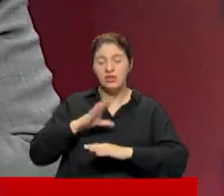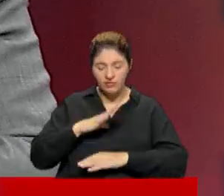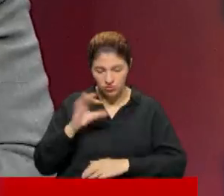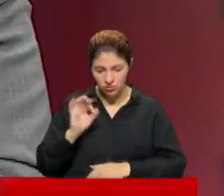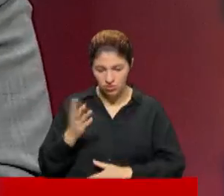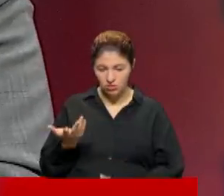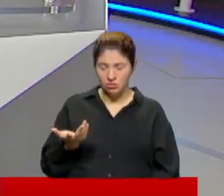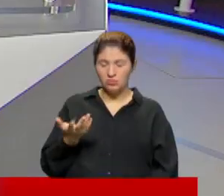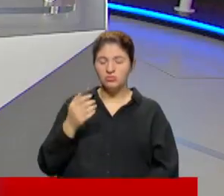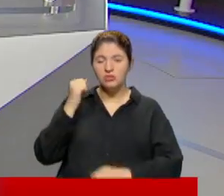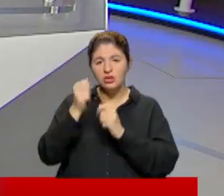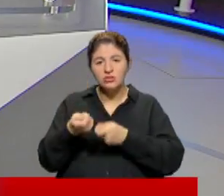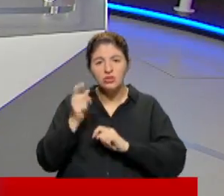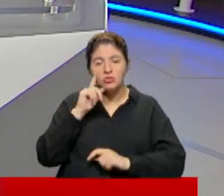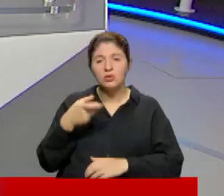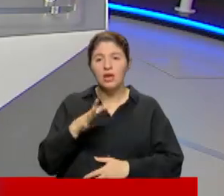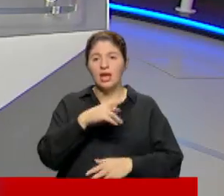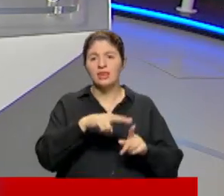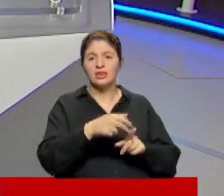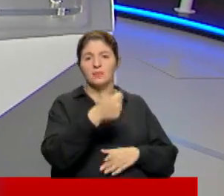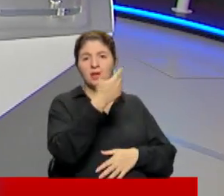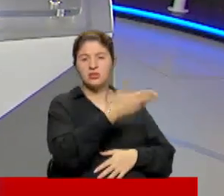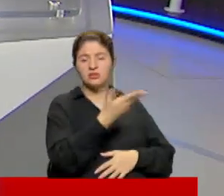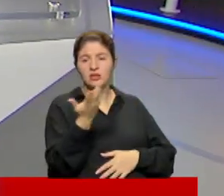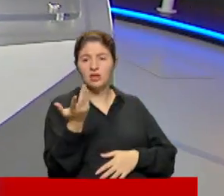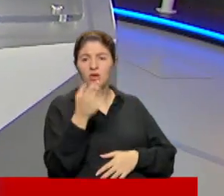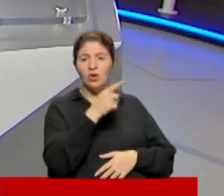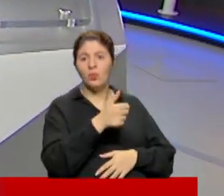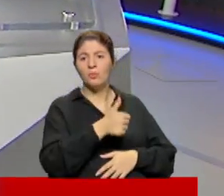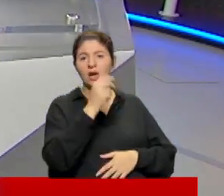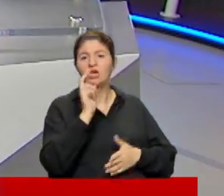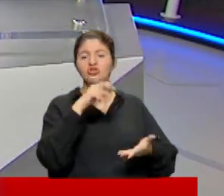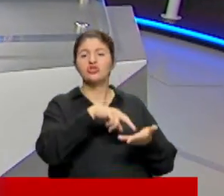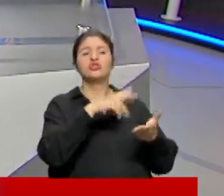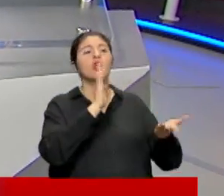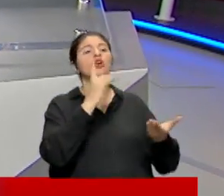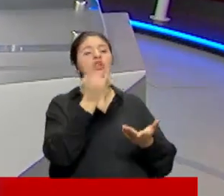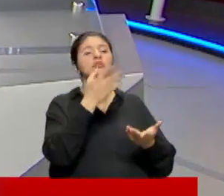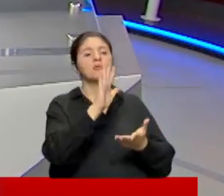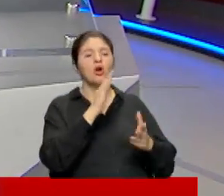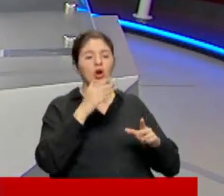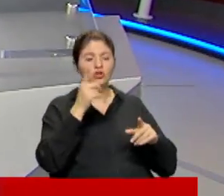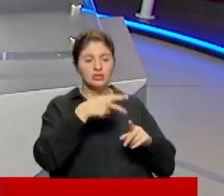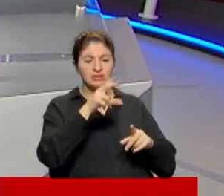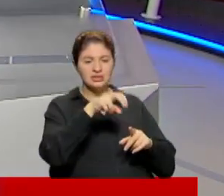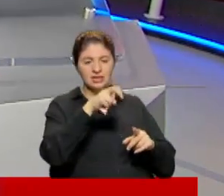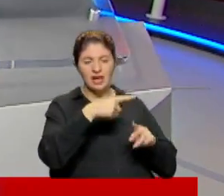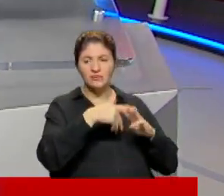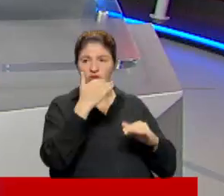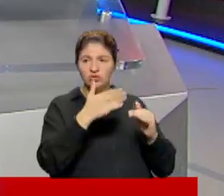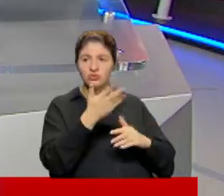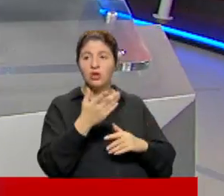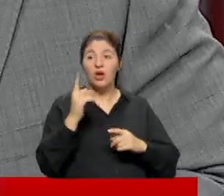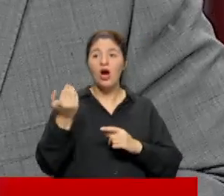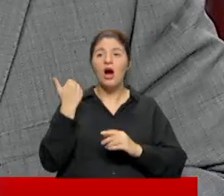ya sanayici Kredi bulamıyor şu an e Nurettin nebati de işte o bakan çıkamıyor % enflasyonda ben çıkıyorum diyor Nurettin arka